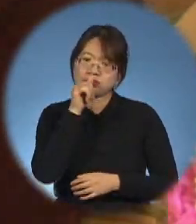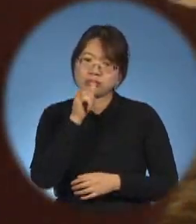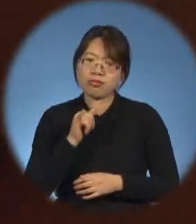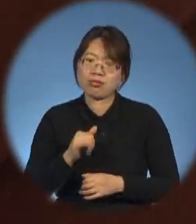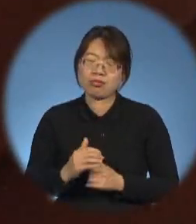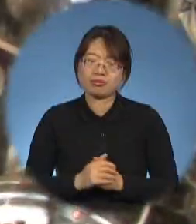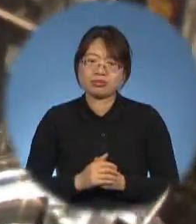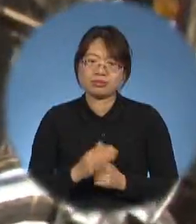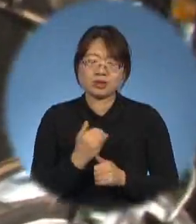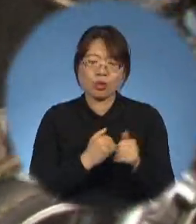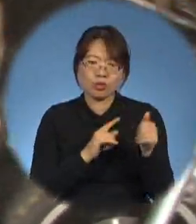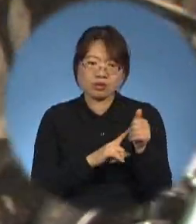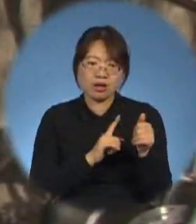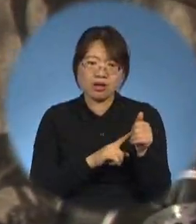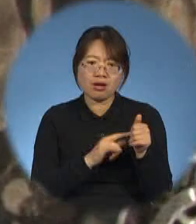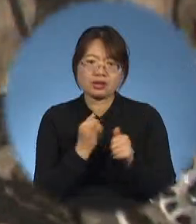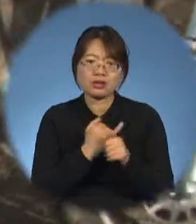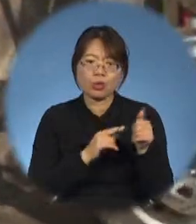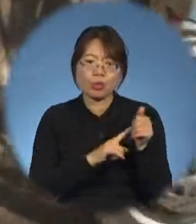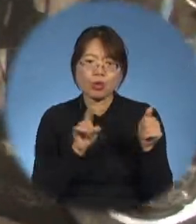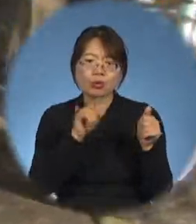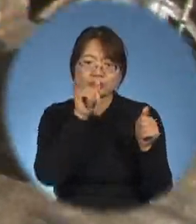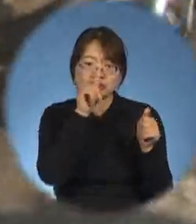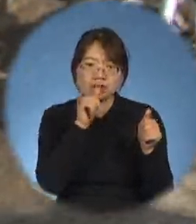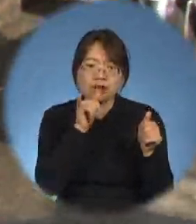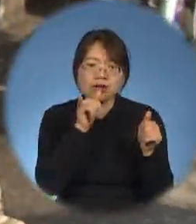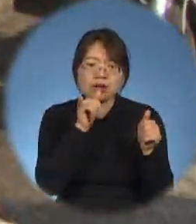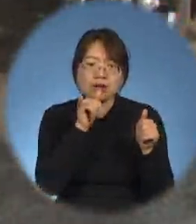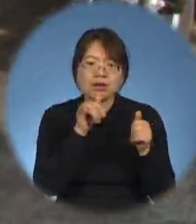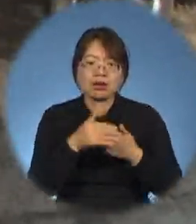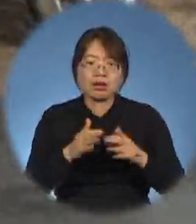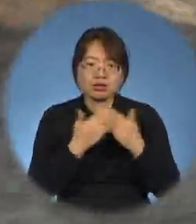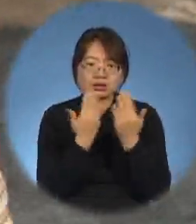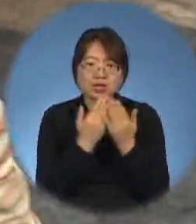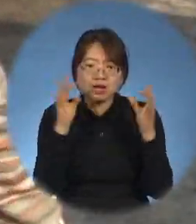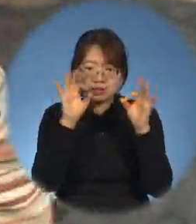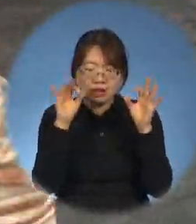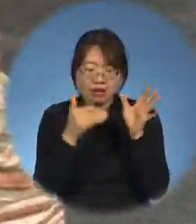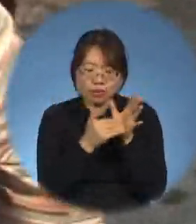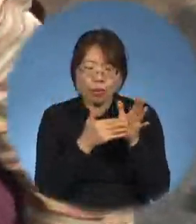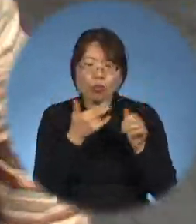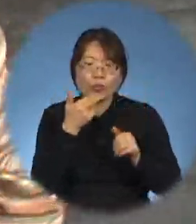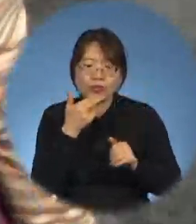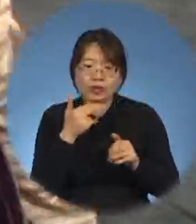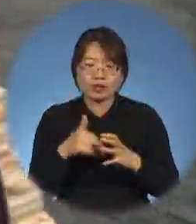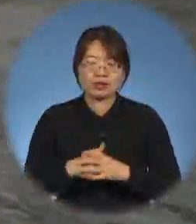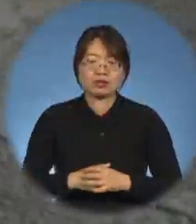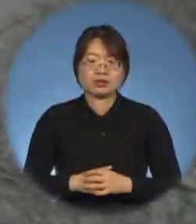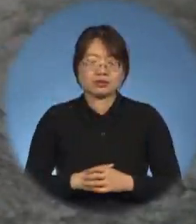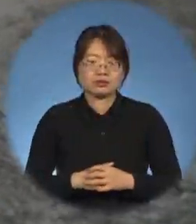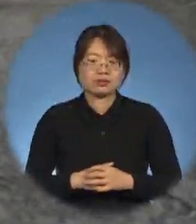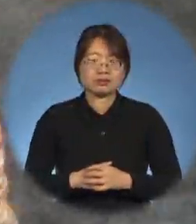음 밤 요 많이 했어 담은 다 찾아 뵙고 만